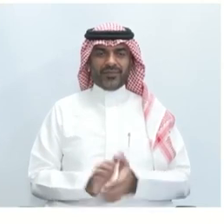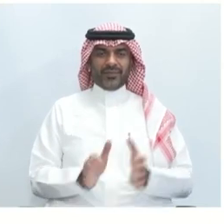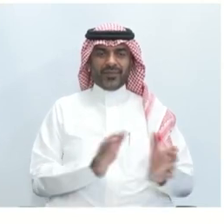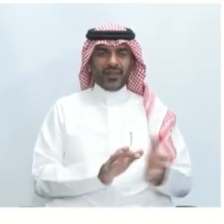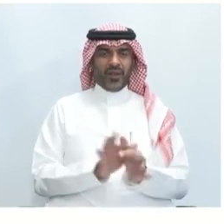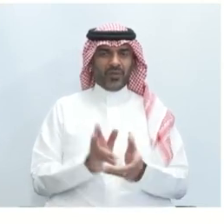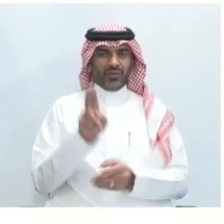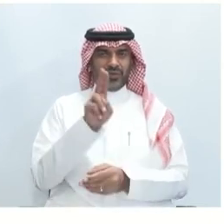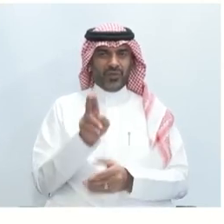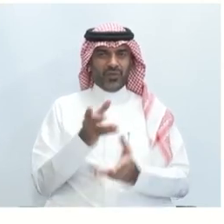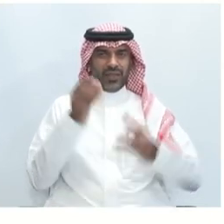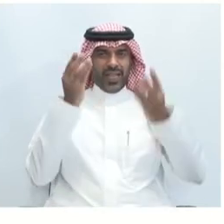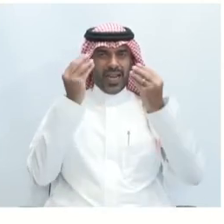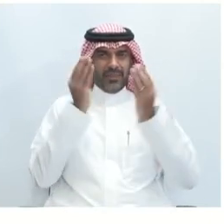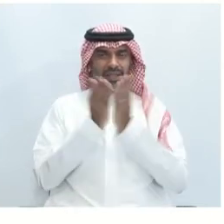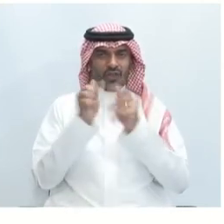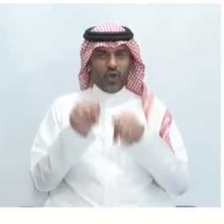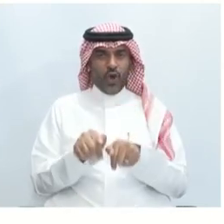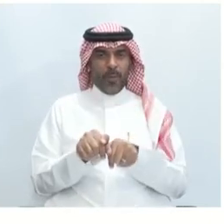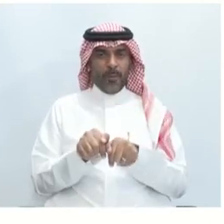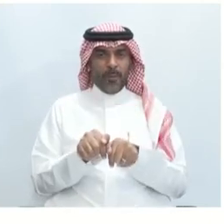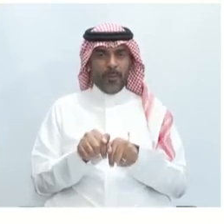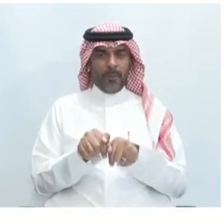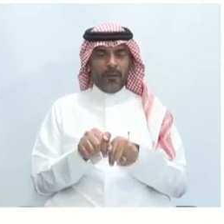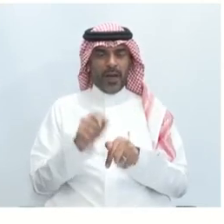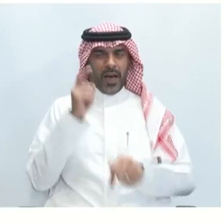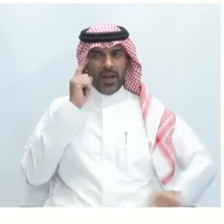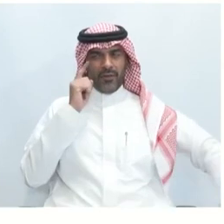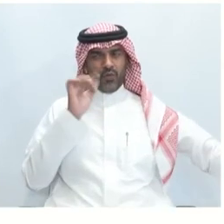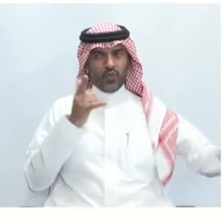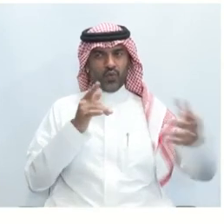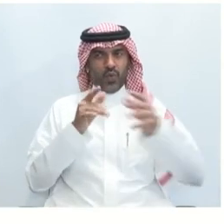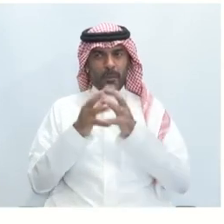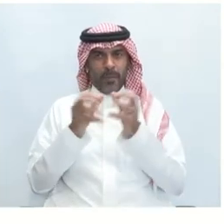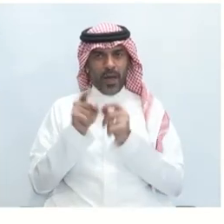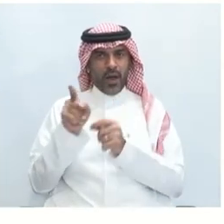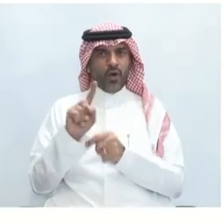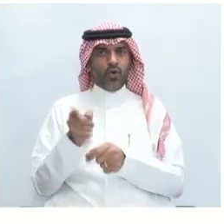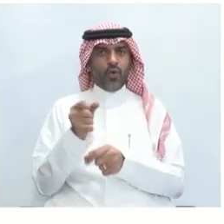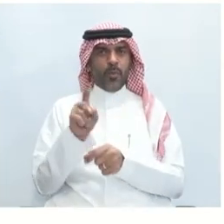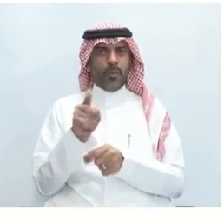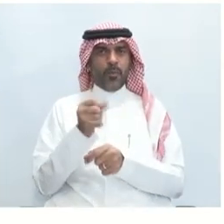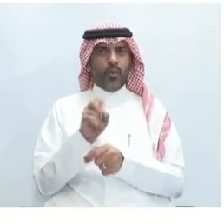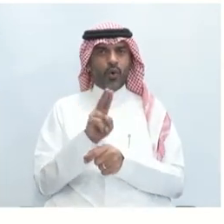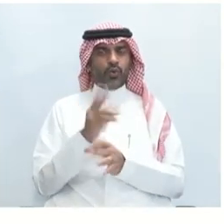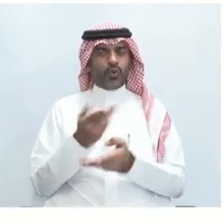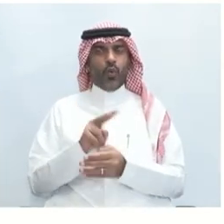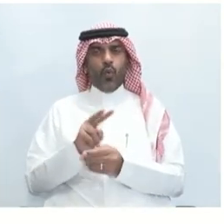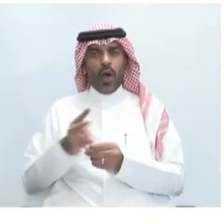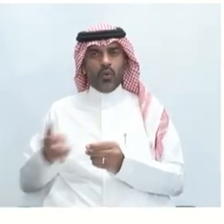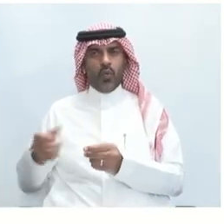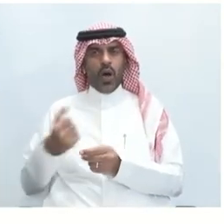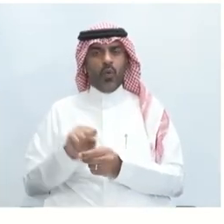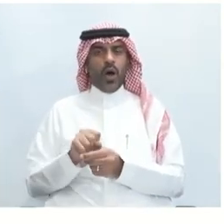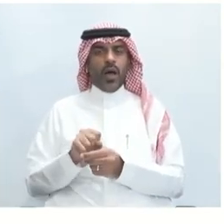طيب ماذا تعلمنا في درسنا اليوم تعلمنا اليوم وراينا ما هو المقصود بالروبوت وما هي انواع الروبوتات